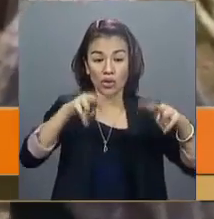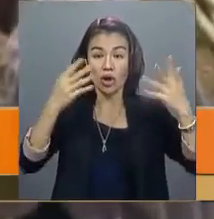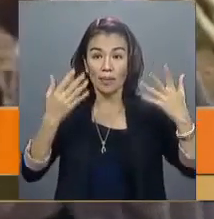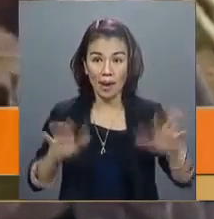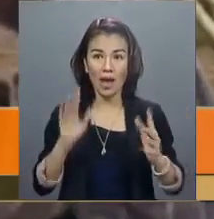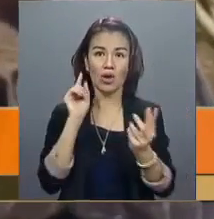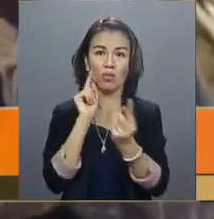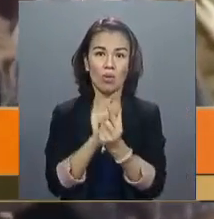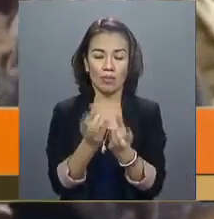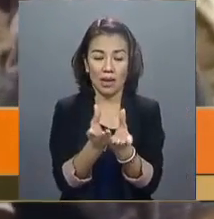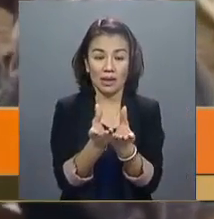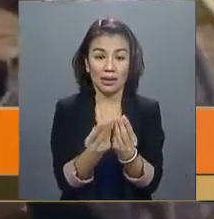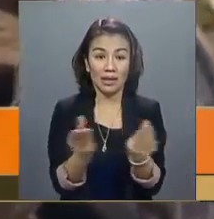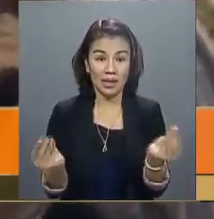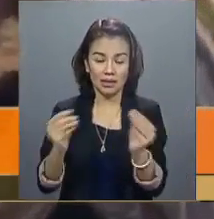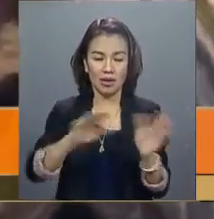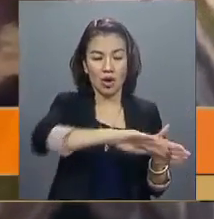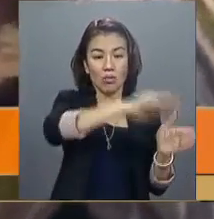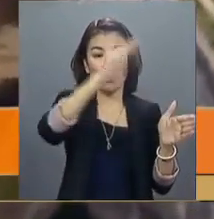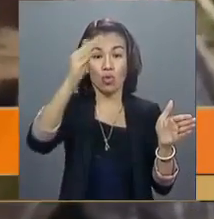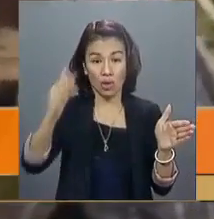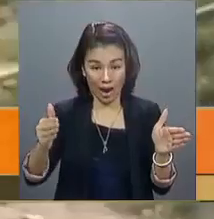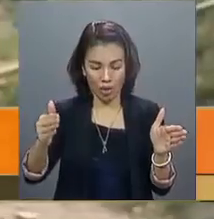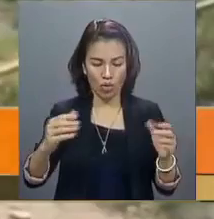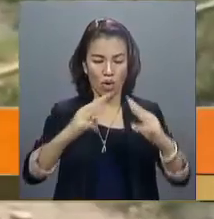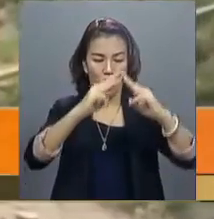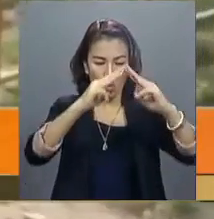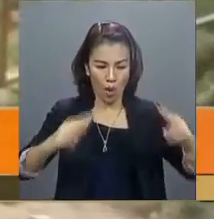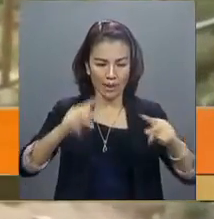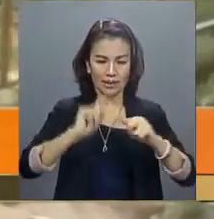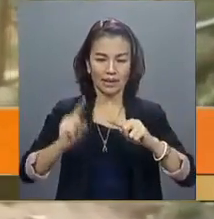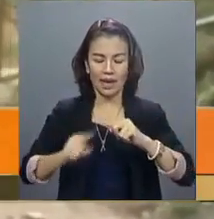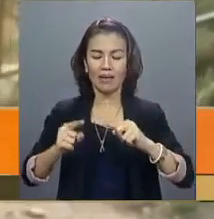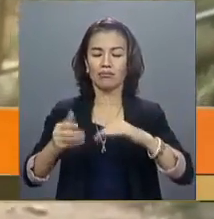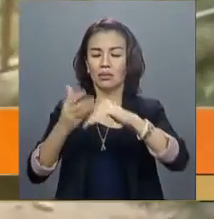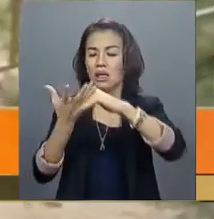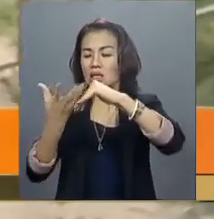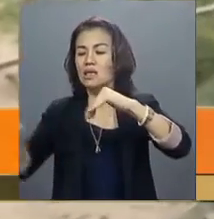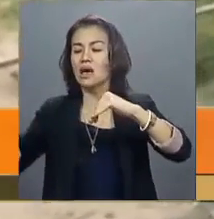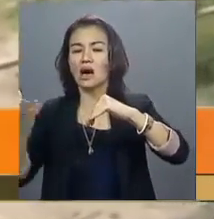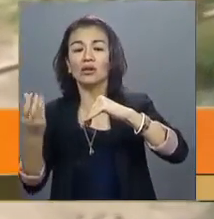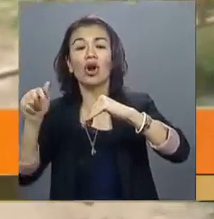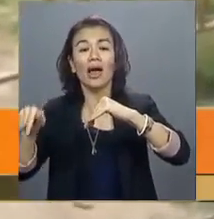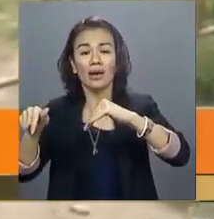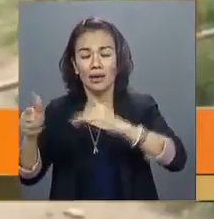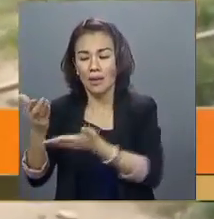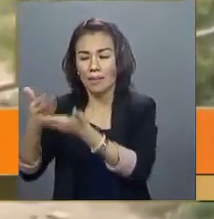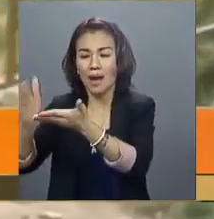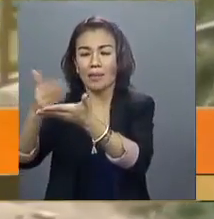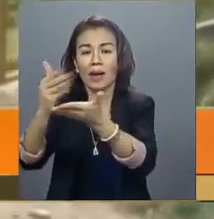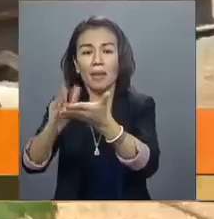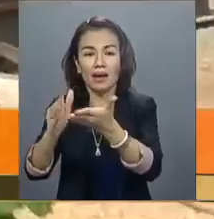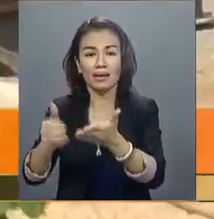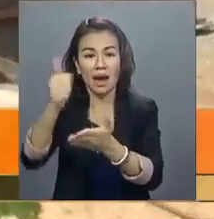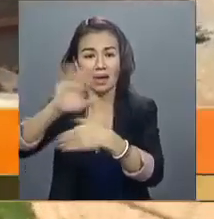เมื่อตัดที่ดินที่เป็นภูเขารวมถึงสิ่งปลูกสร้างขนาดใหญ่ออกไปแล้วสามารถจัดสรรให้กับเกษตรกรไร่ที่ดินทำกินได้